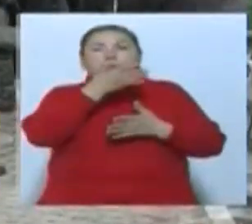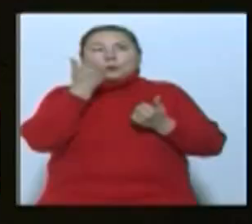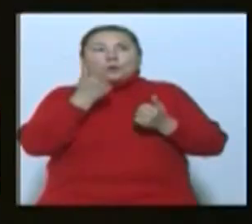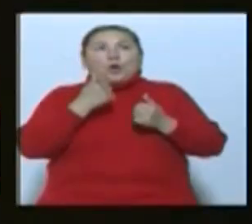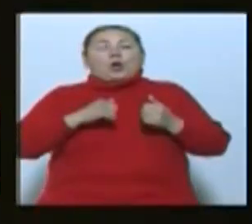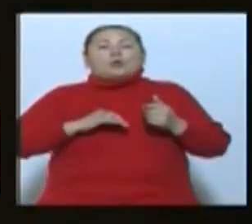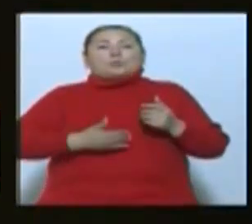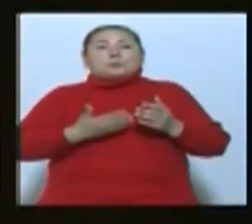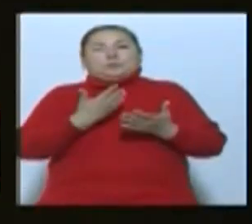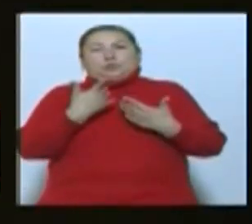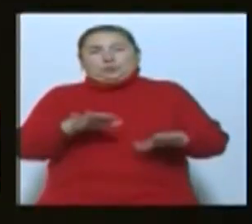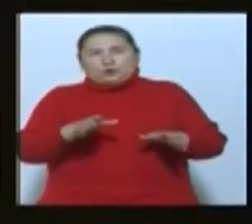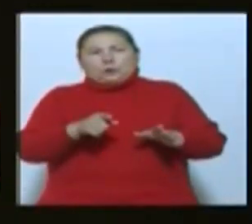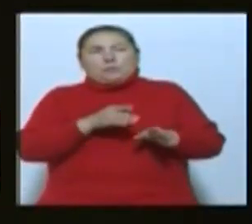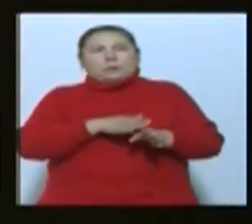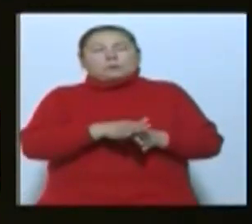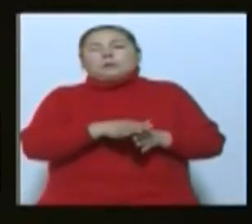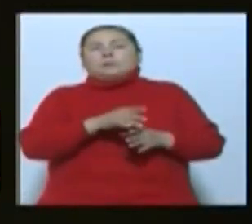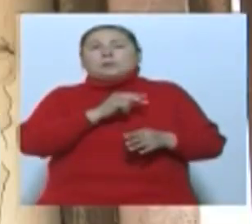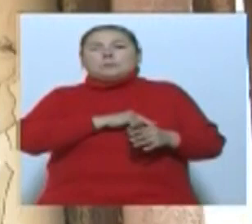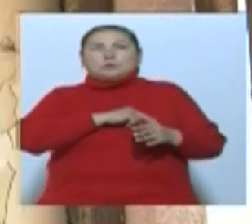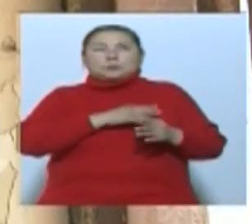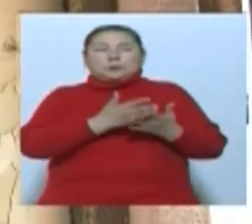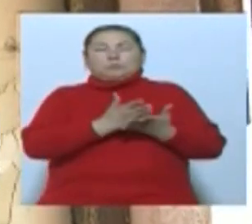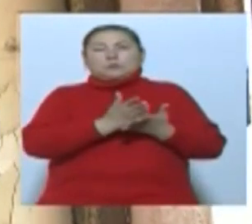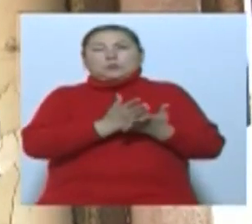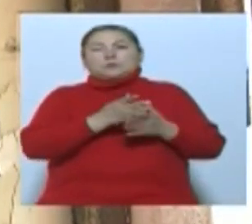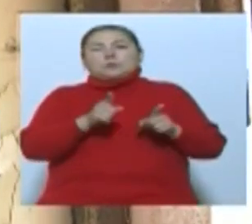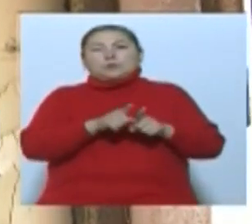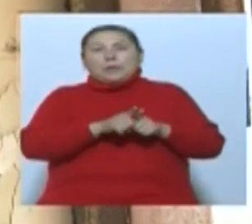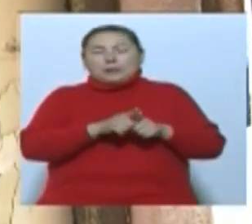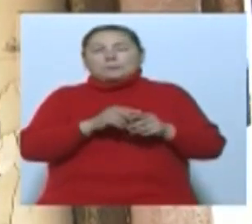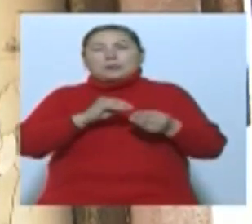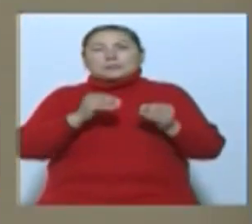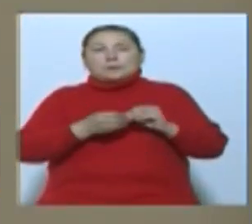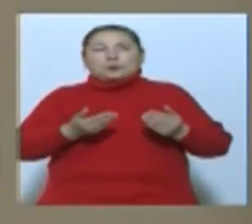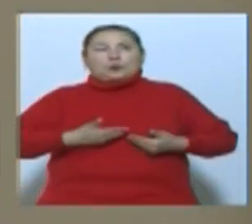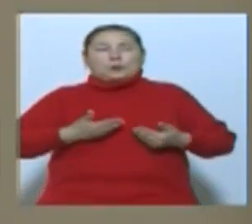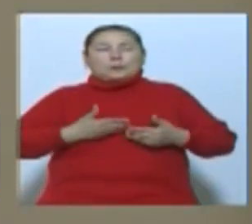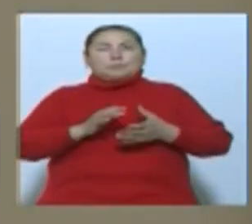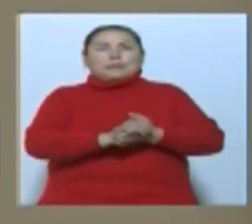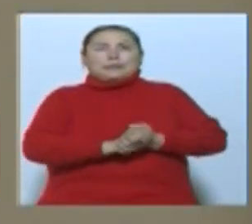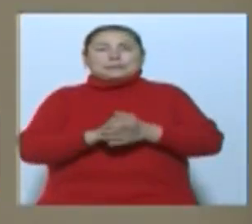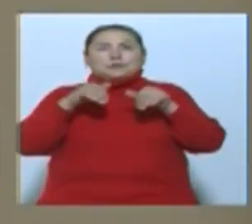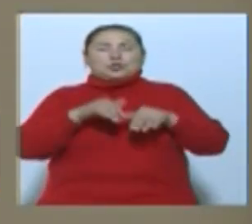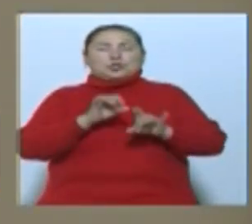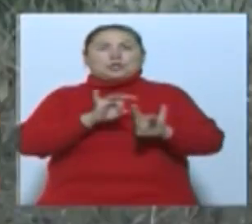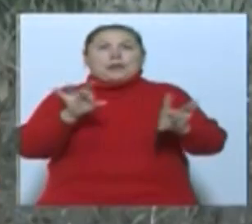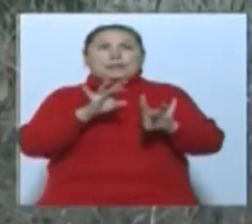басшысы көктемде тұрғын үй кешеніне жөндеу жұмыстары жүргізілетінін жеткізді. Сондай ақ қордаланған мәселелерді тұрғындармен бірлесіп шешетінін